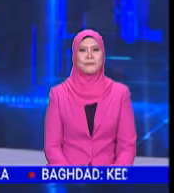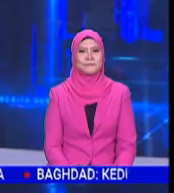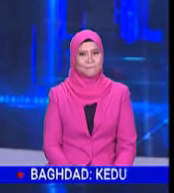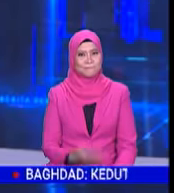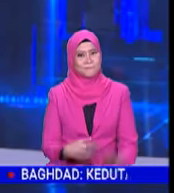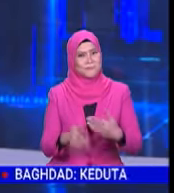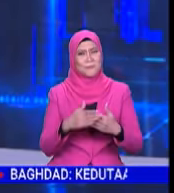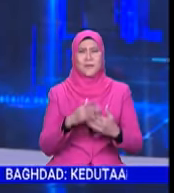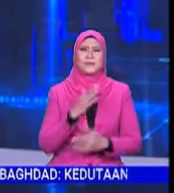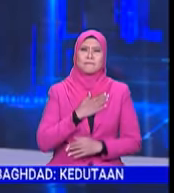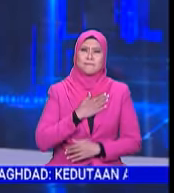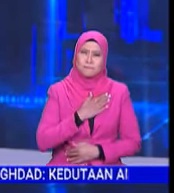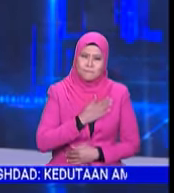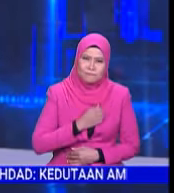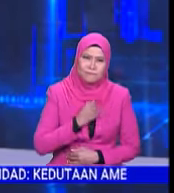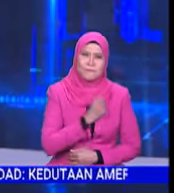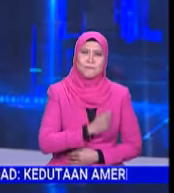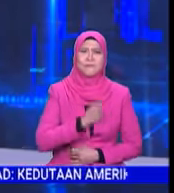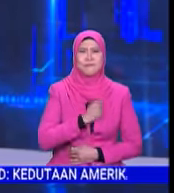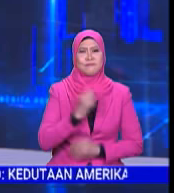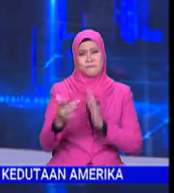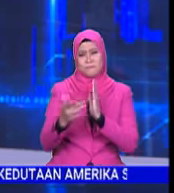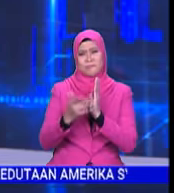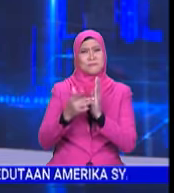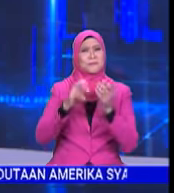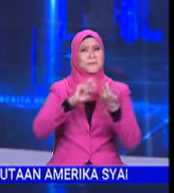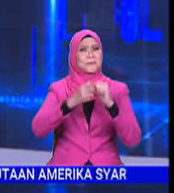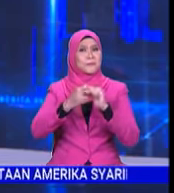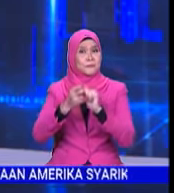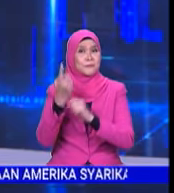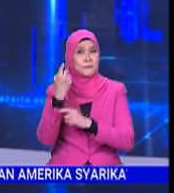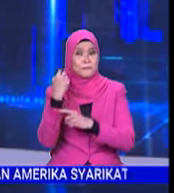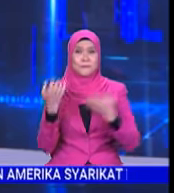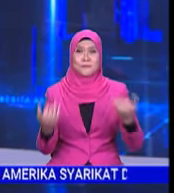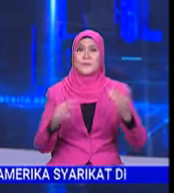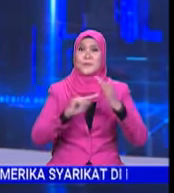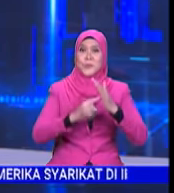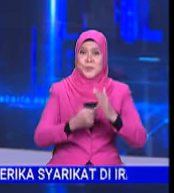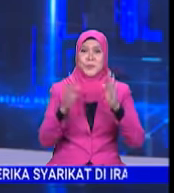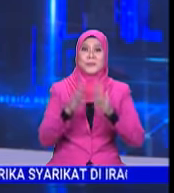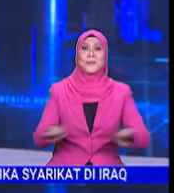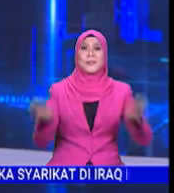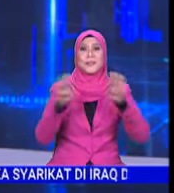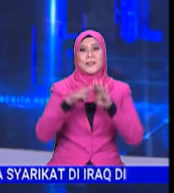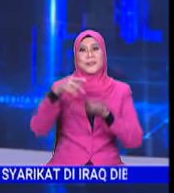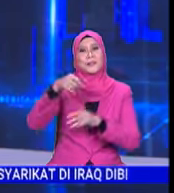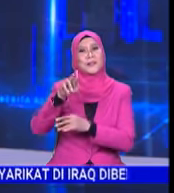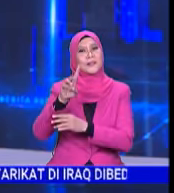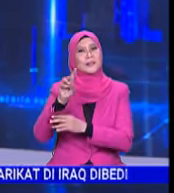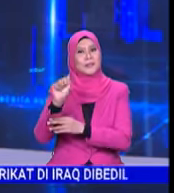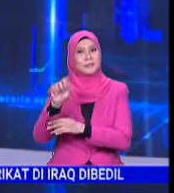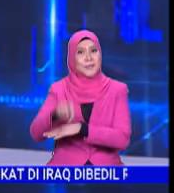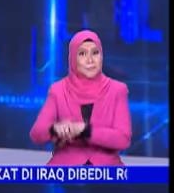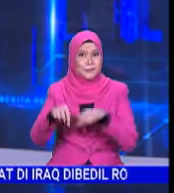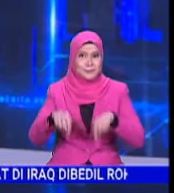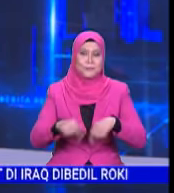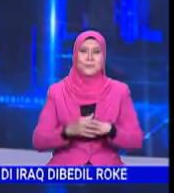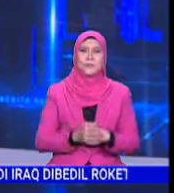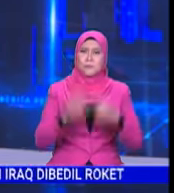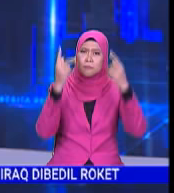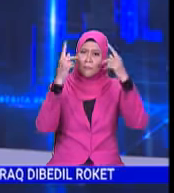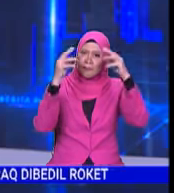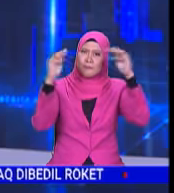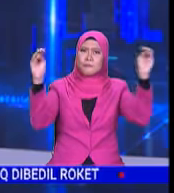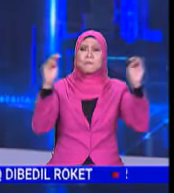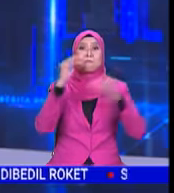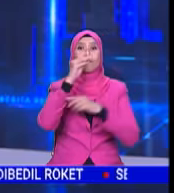Kembali. Kami mohon maaf atas gangguan teknikal seketika tadi. Kita mulakan berita perdana malam ini. Perdana Menteri Tan Sri Muhyiddin Yassin